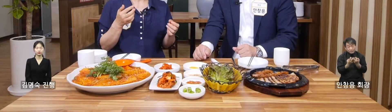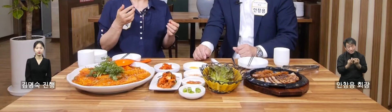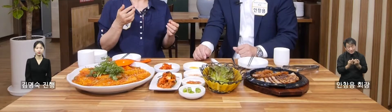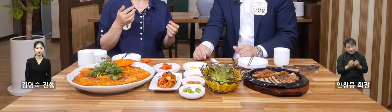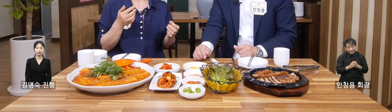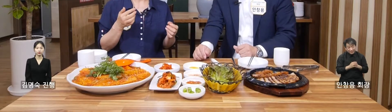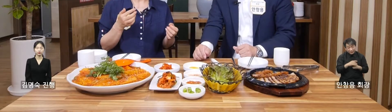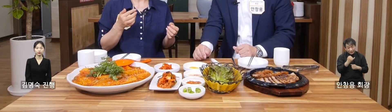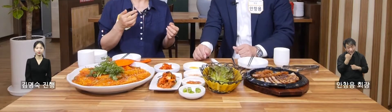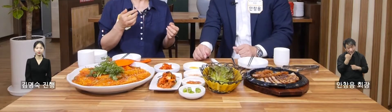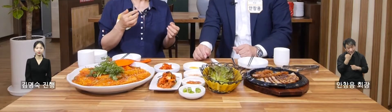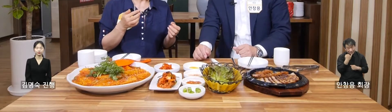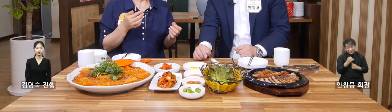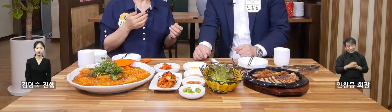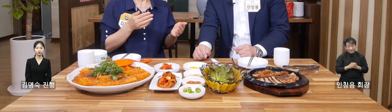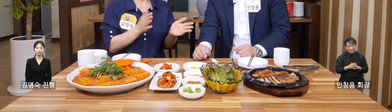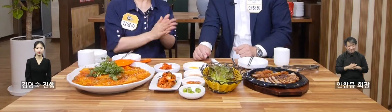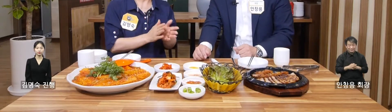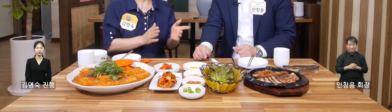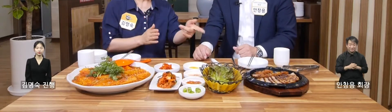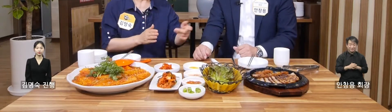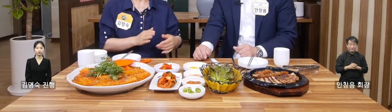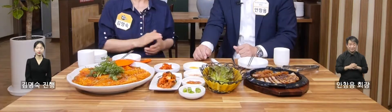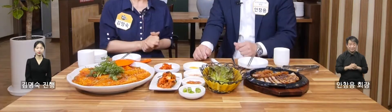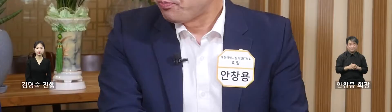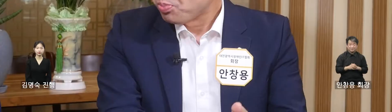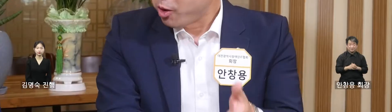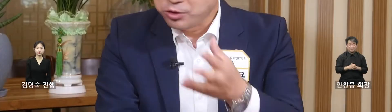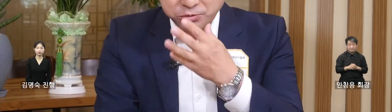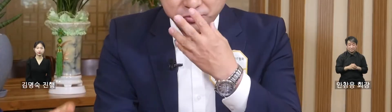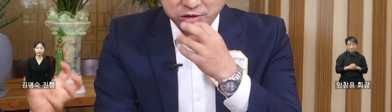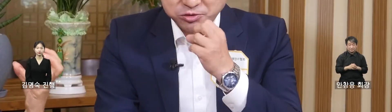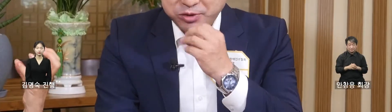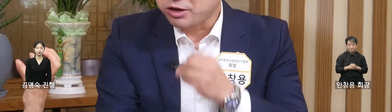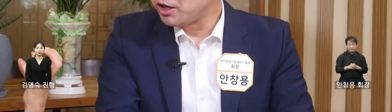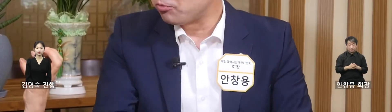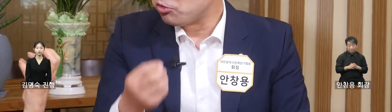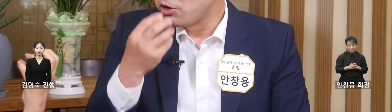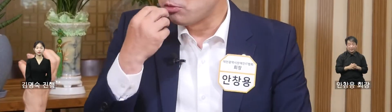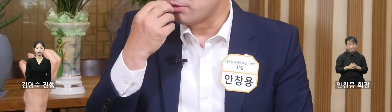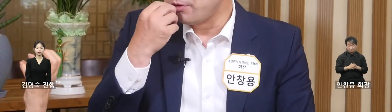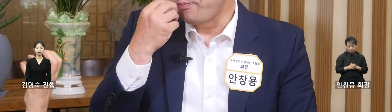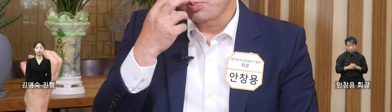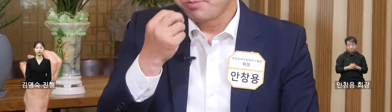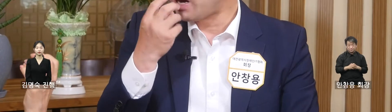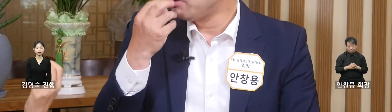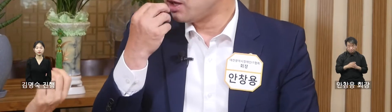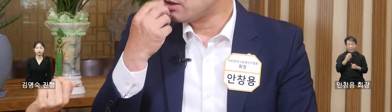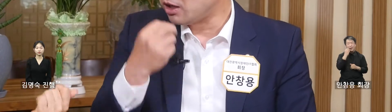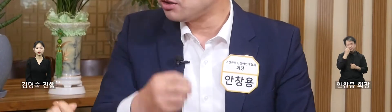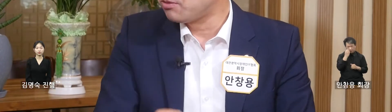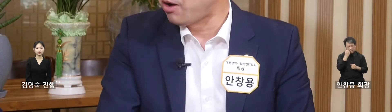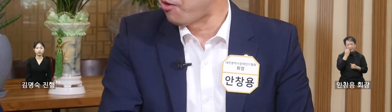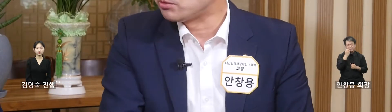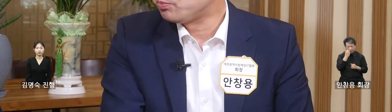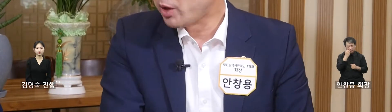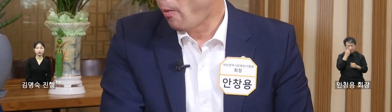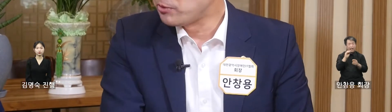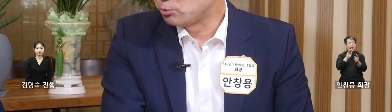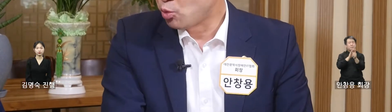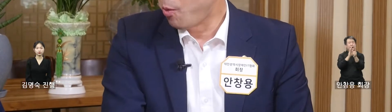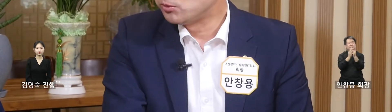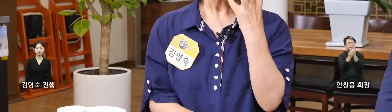어때요? 괜찮죠? 네. 아. 이 딱 씹다가 들려오는 그 마늘의 그 알싸한 맛.